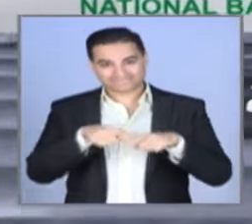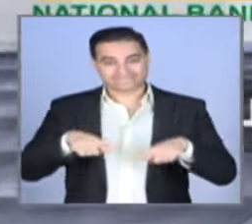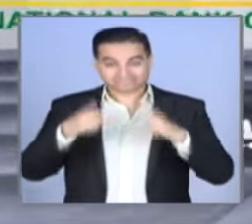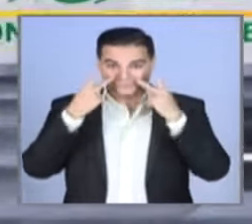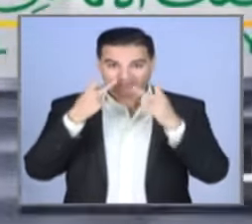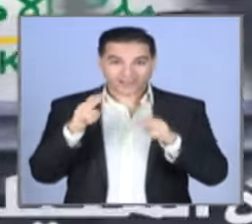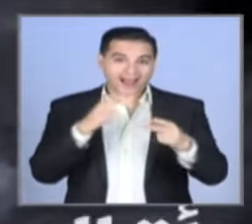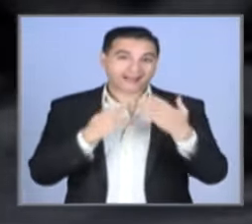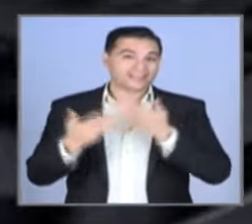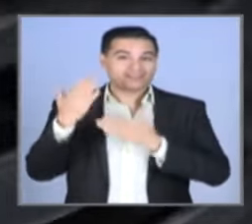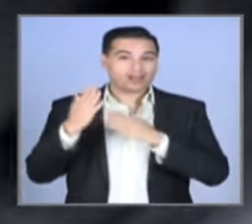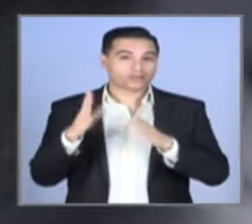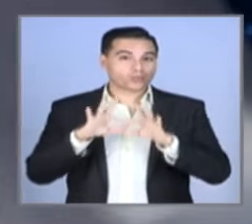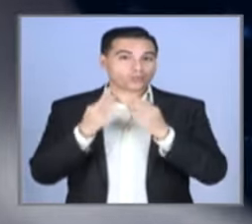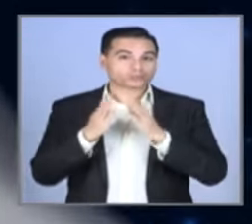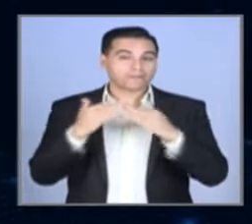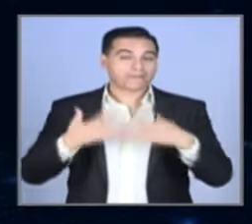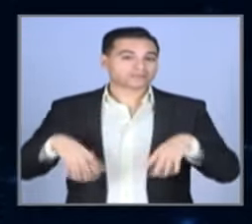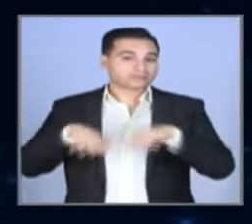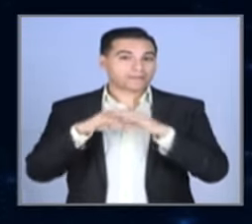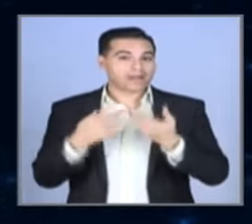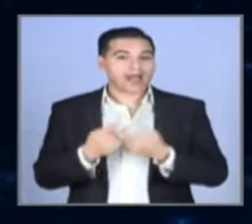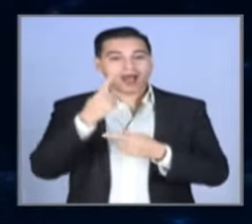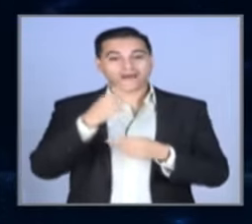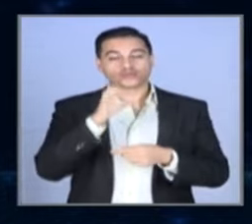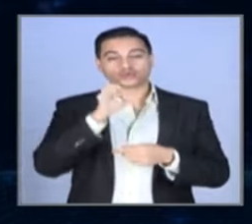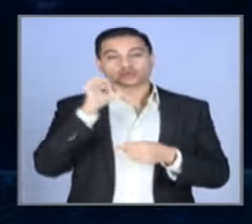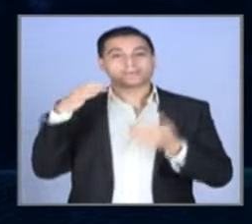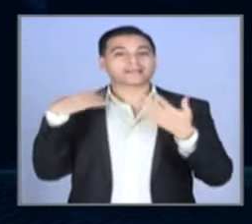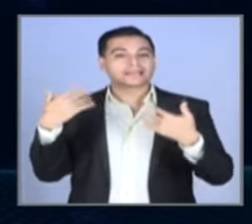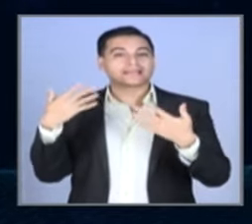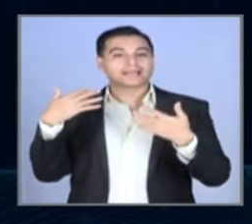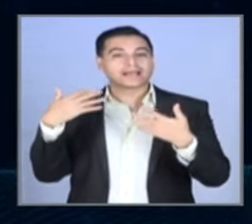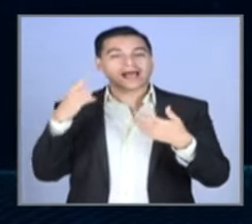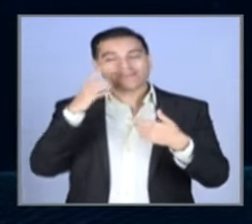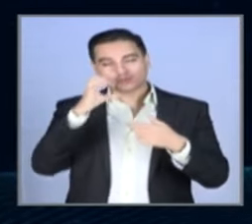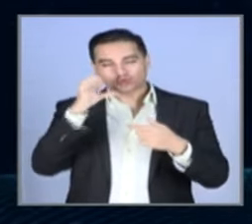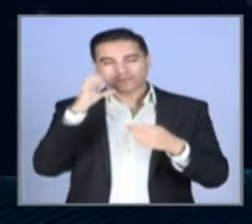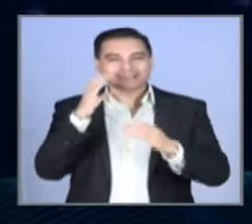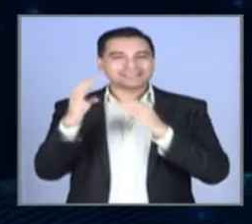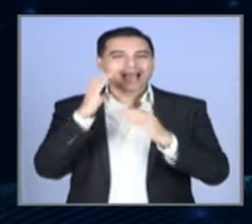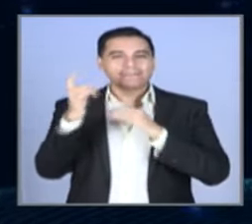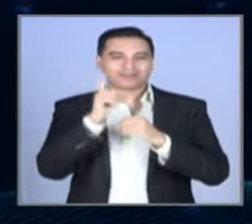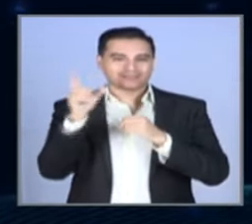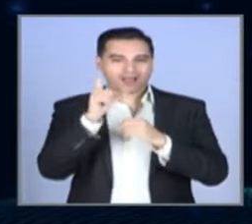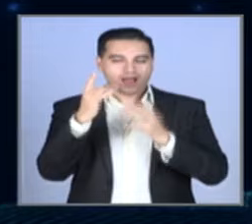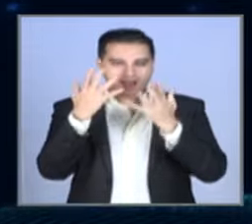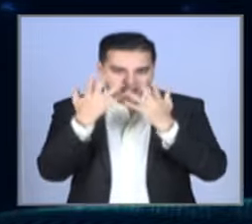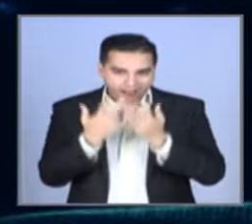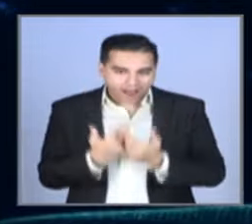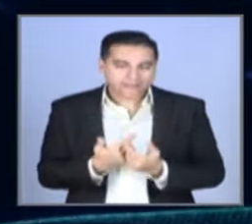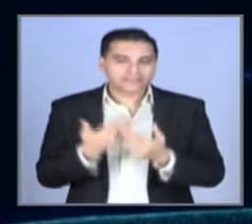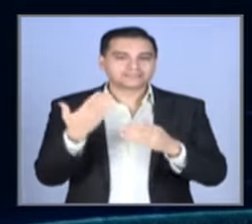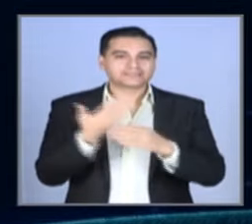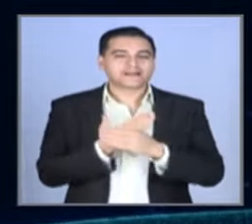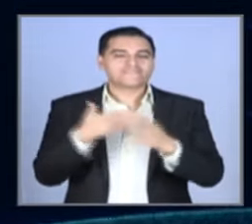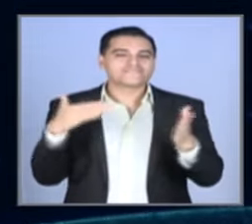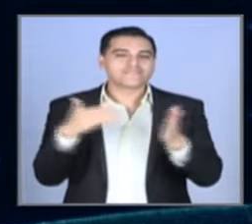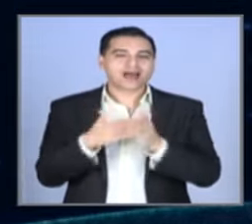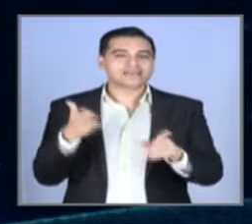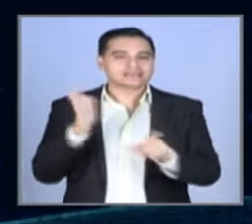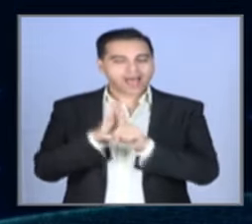في الحلقات اللي فاتت، عائلات مصر جمعت 1900 نقطة في خزنة البنك الأهلي المصري، الدعم الرئيسي لمشروعات المرأة